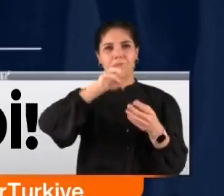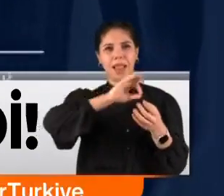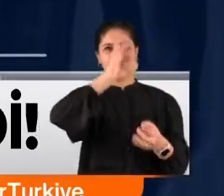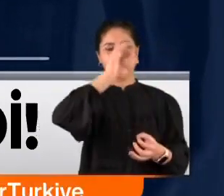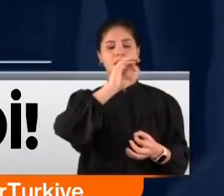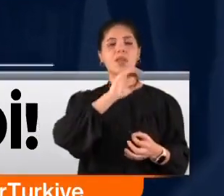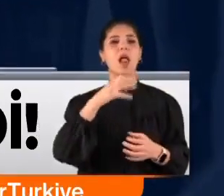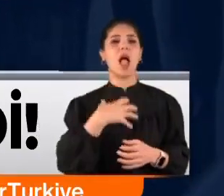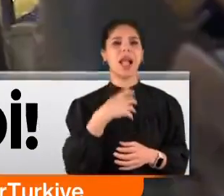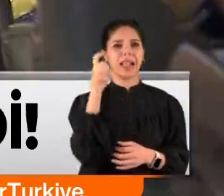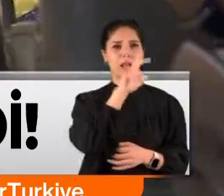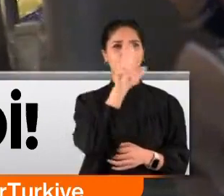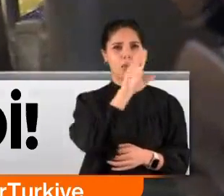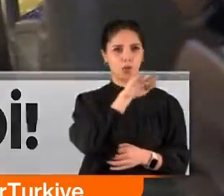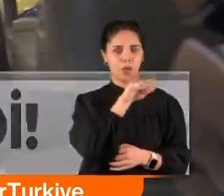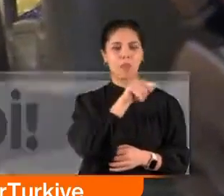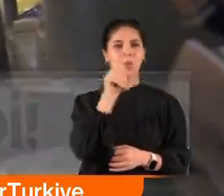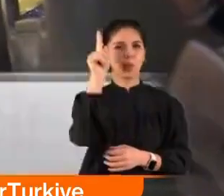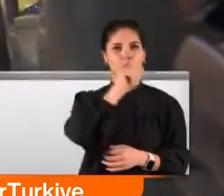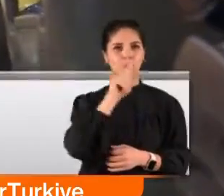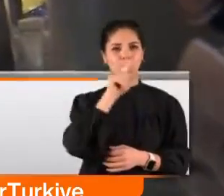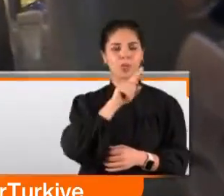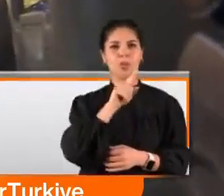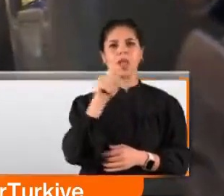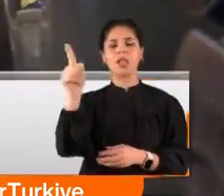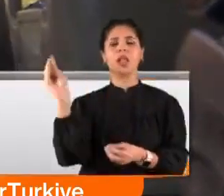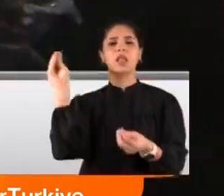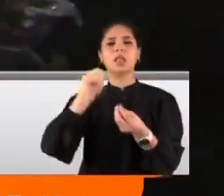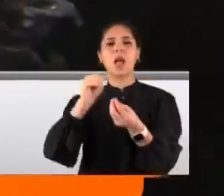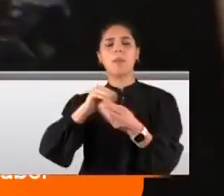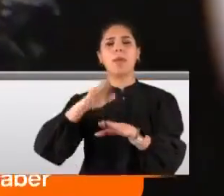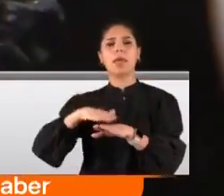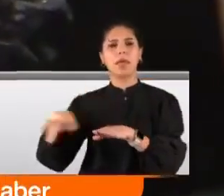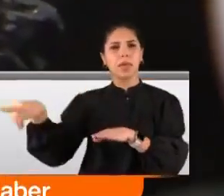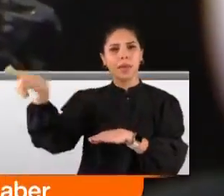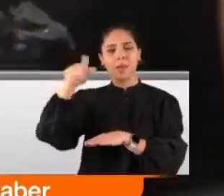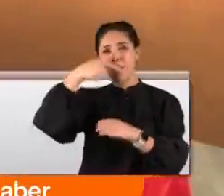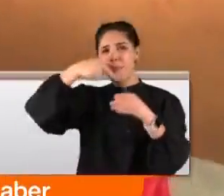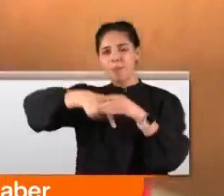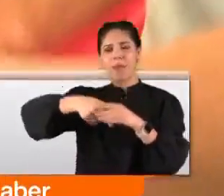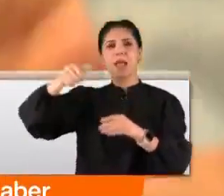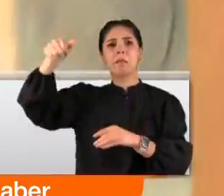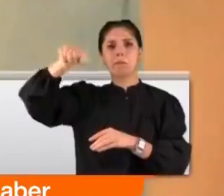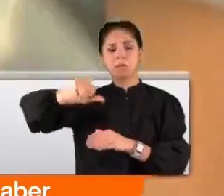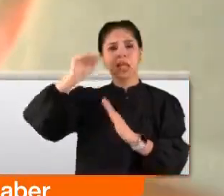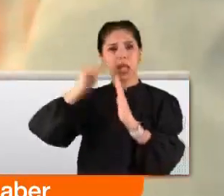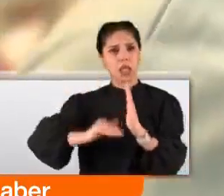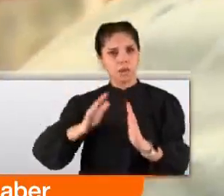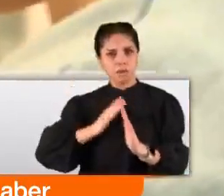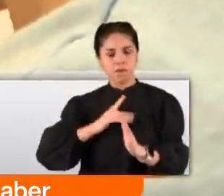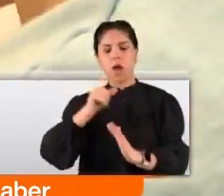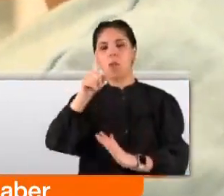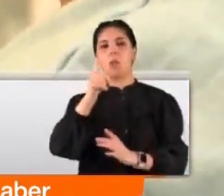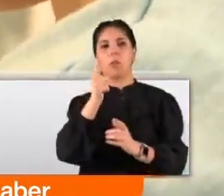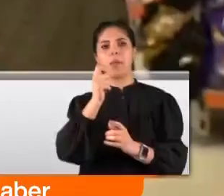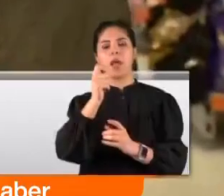ayında 30 lirayı görmüştü. Bunu gerekçe gösterip iğneden ipliğe zam yapanlar benzin düşüşe geçmesine rağmen sessiz. Fiyatlara